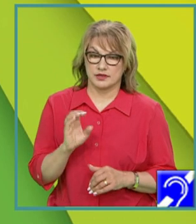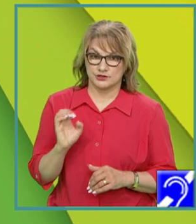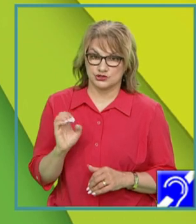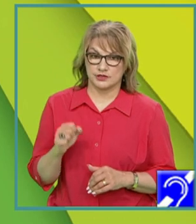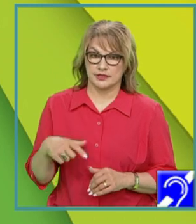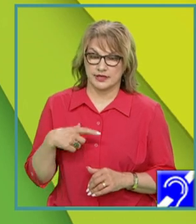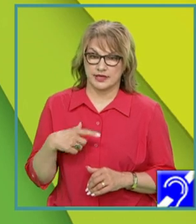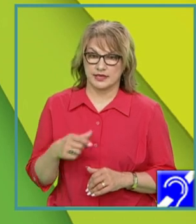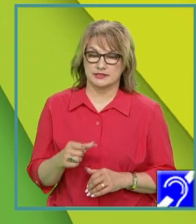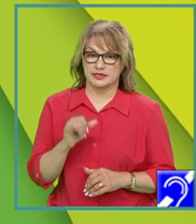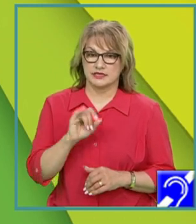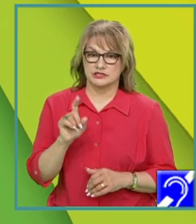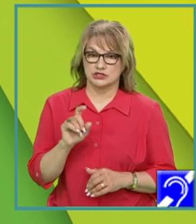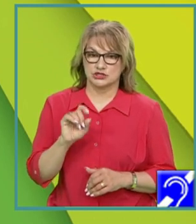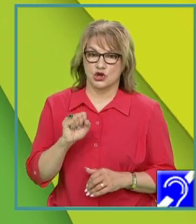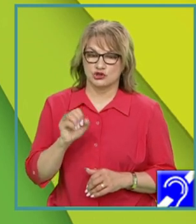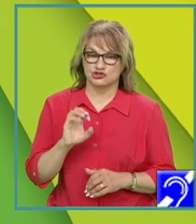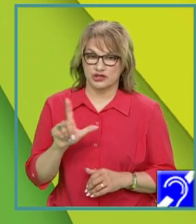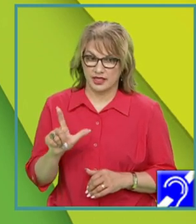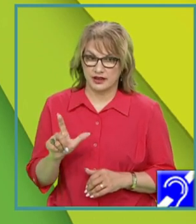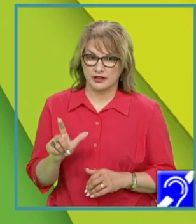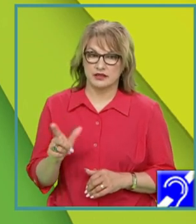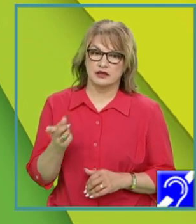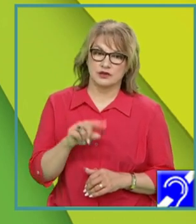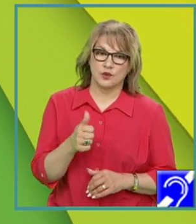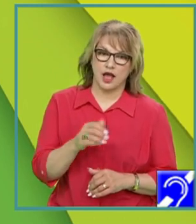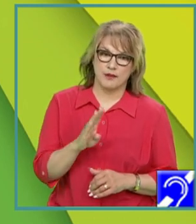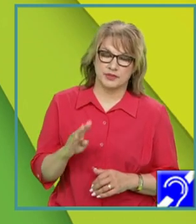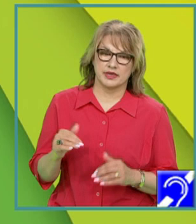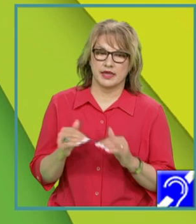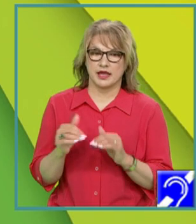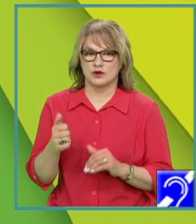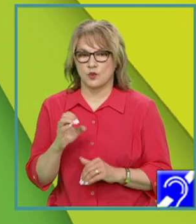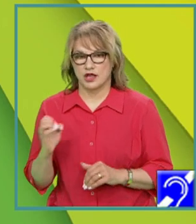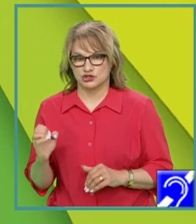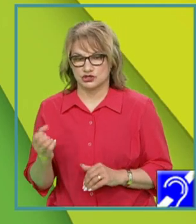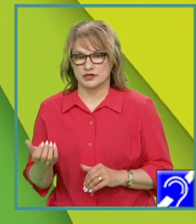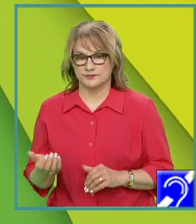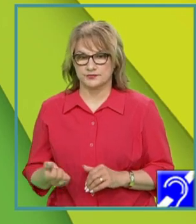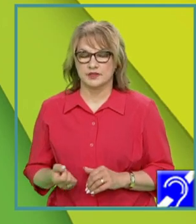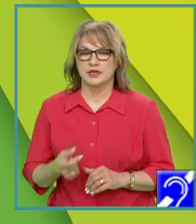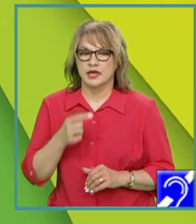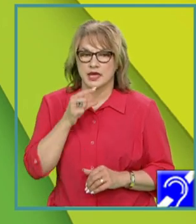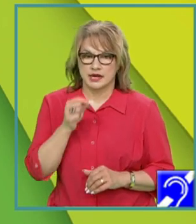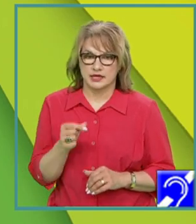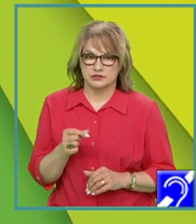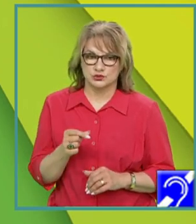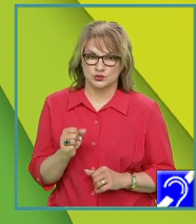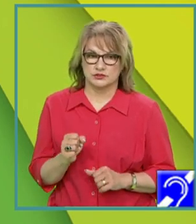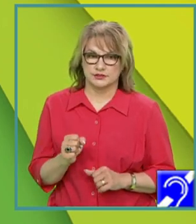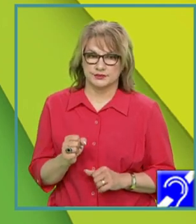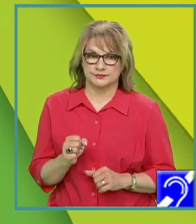este isoscel cu AB egal cu AC rezultă